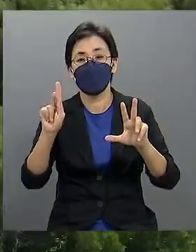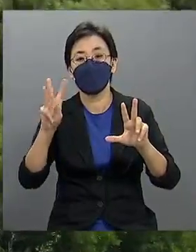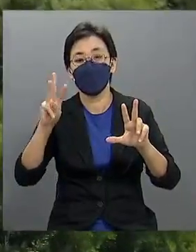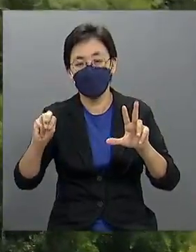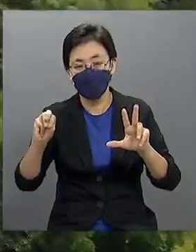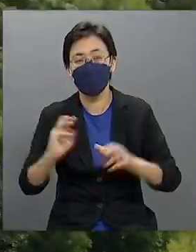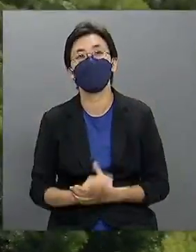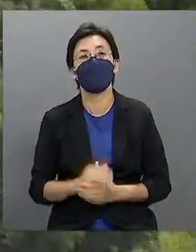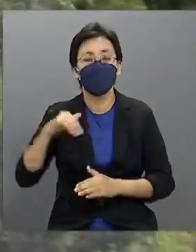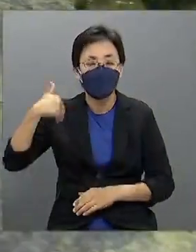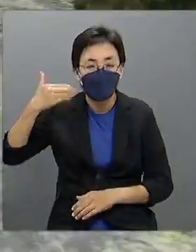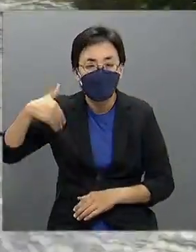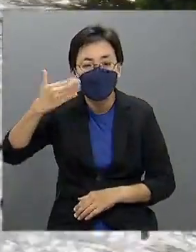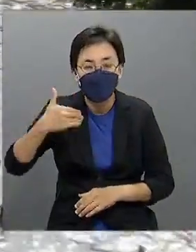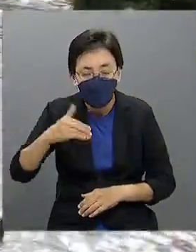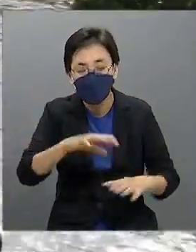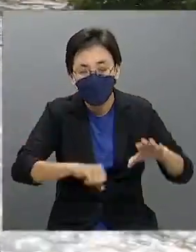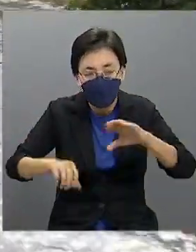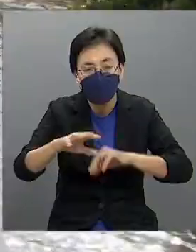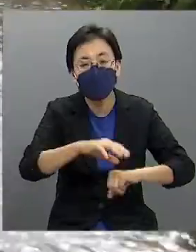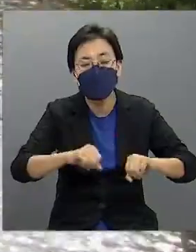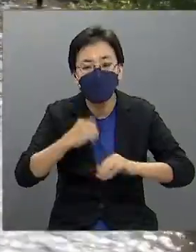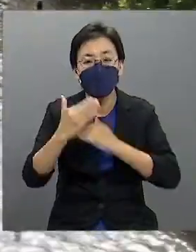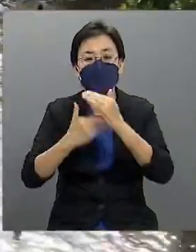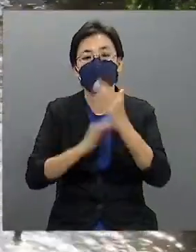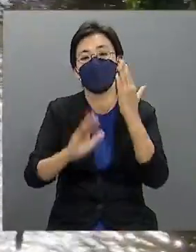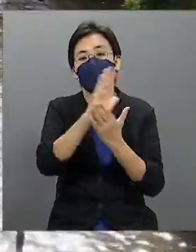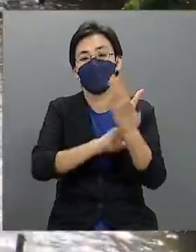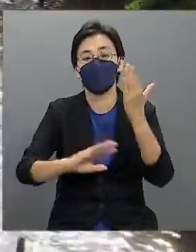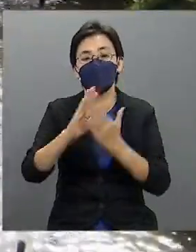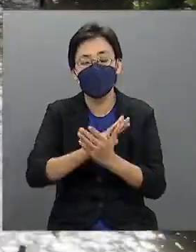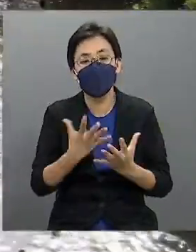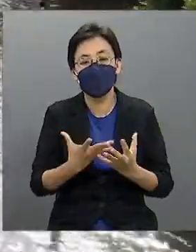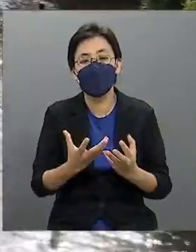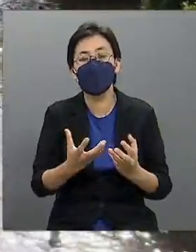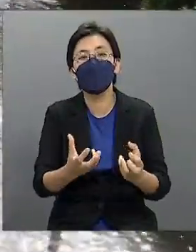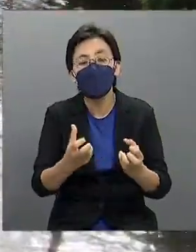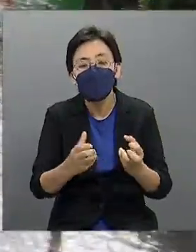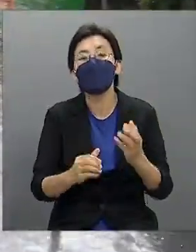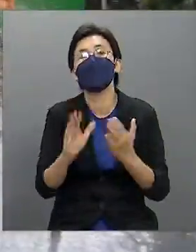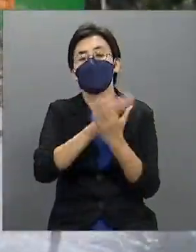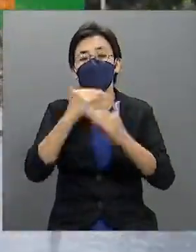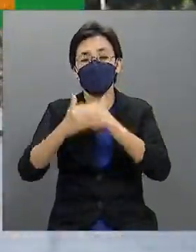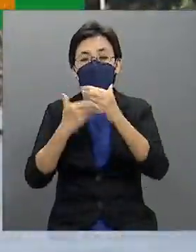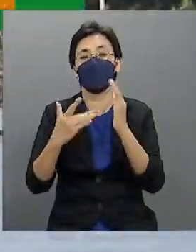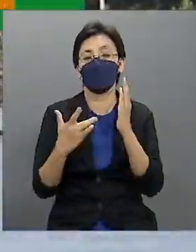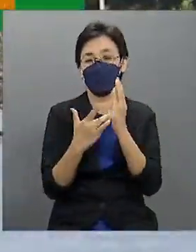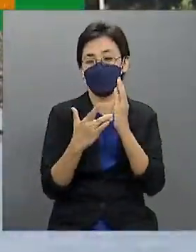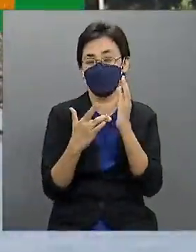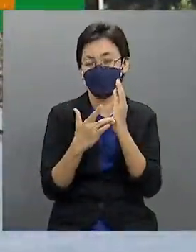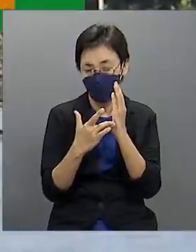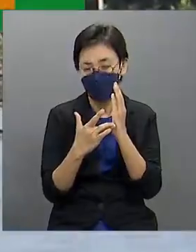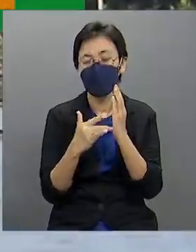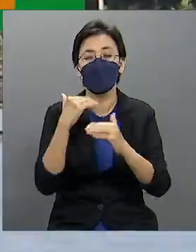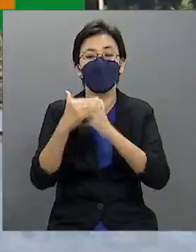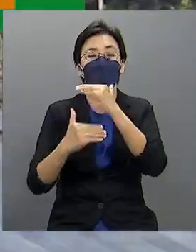กได้ถูกทำรายลงจากการพัฒนาประเทศอัเป็พ้นพวงจากความเจริญทางดานเทคโโยีส่งพ้นการใช้ประโยชน์ข